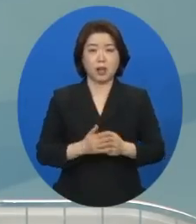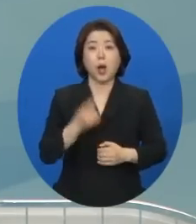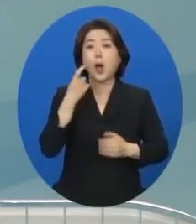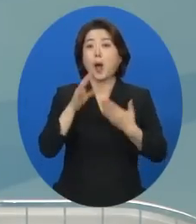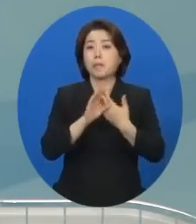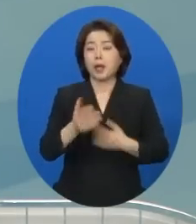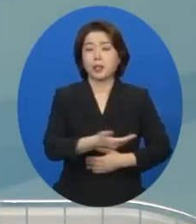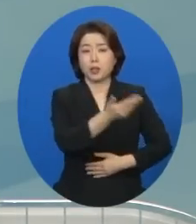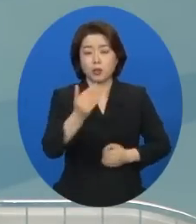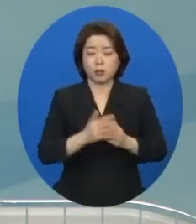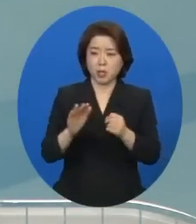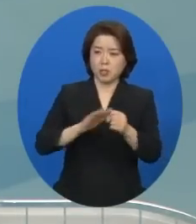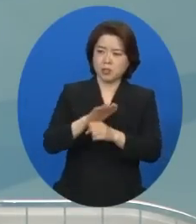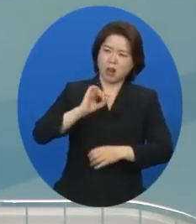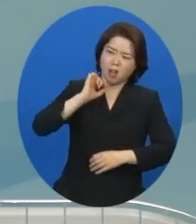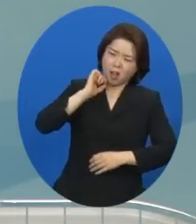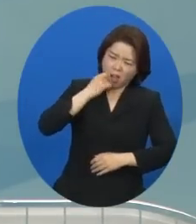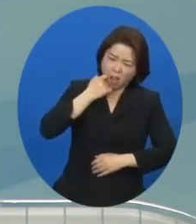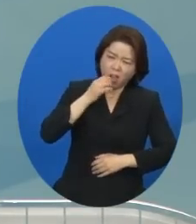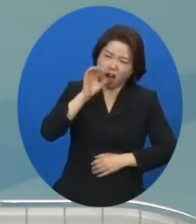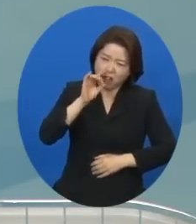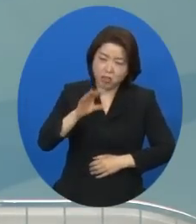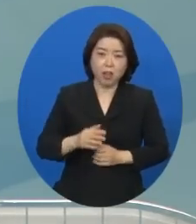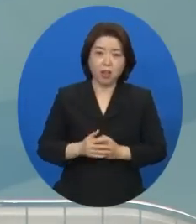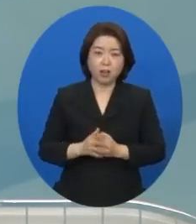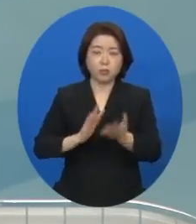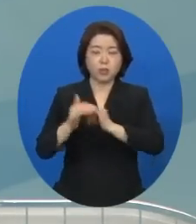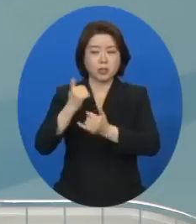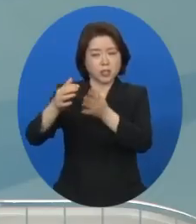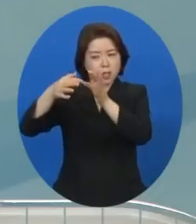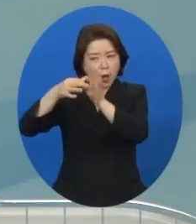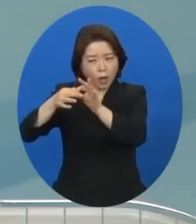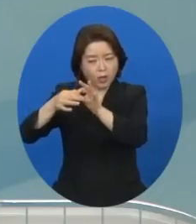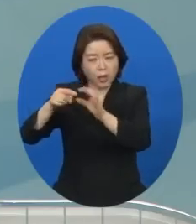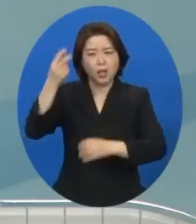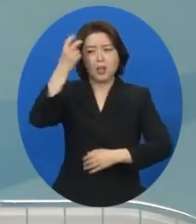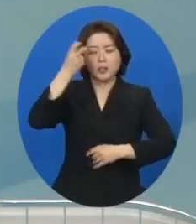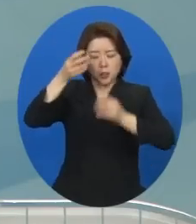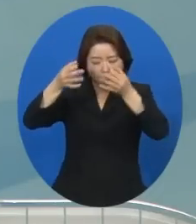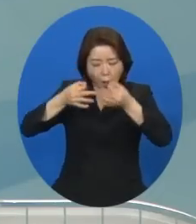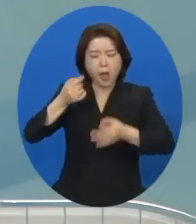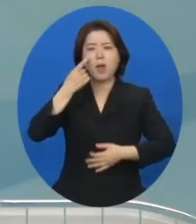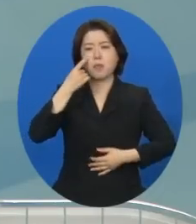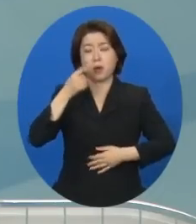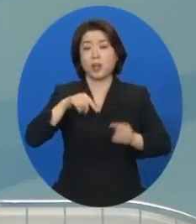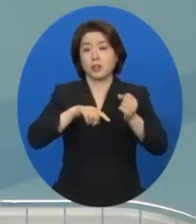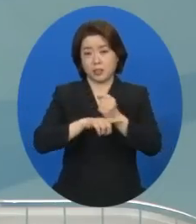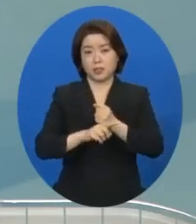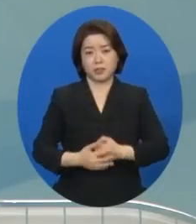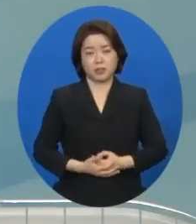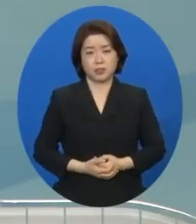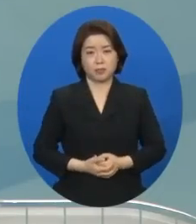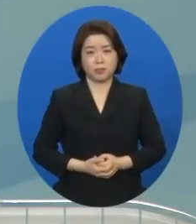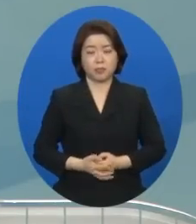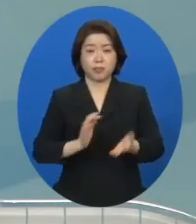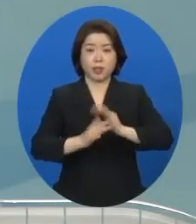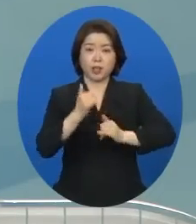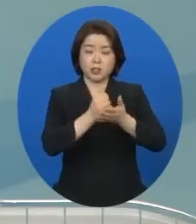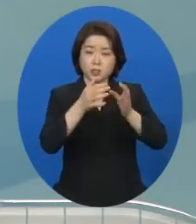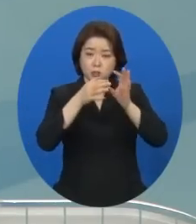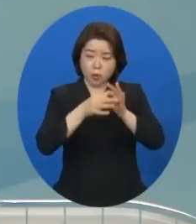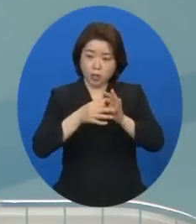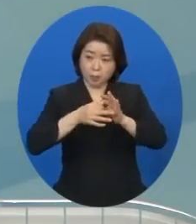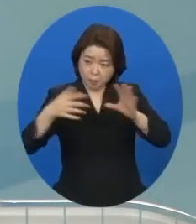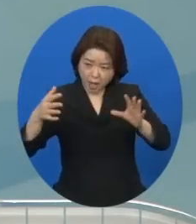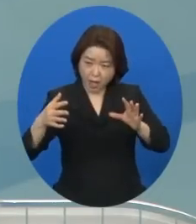여러분이 사랑이 안 된다면 예수님과 관계를 점검하라는 겁니다. 예수님과의 관계가 끊어져